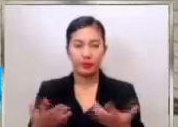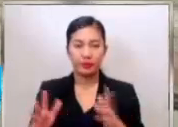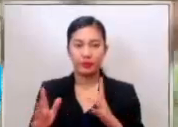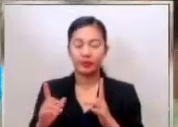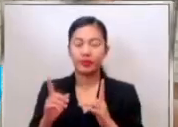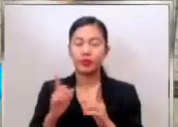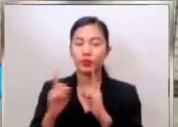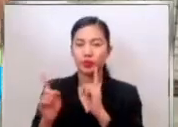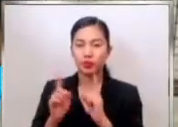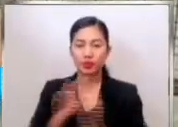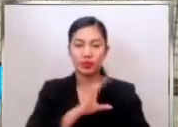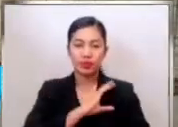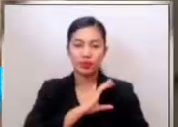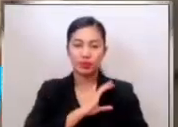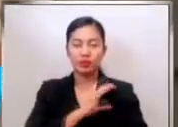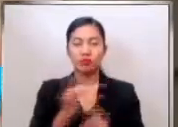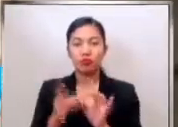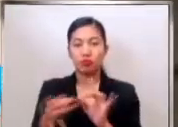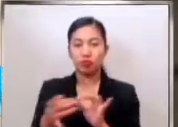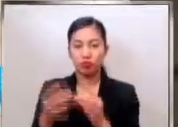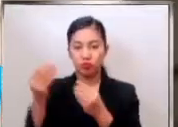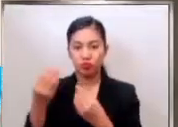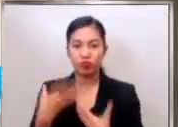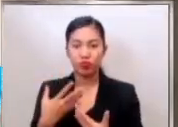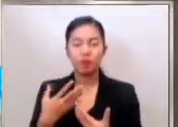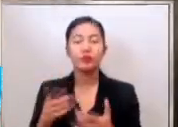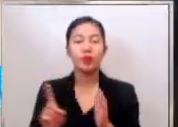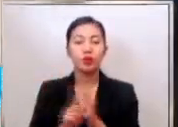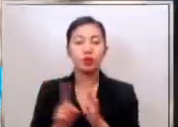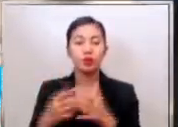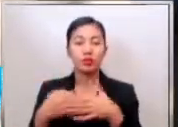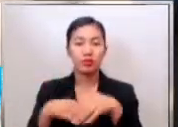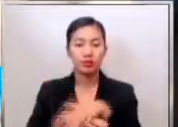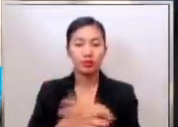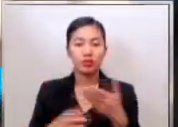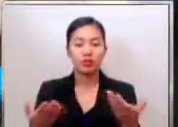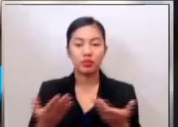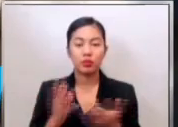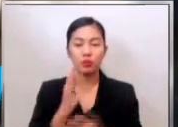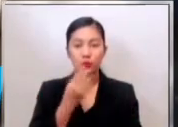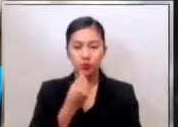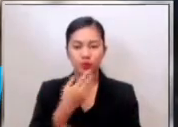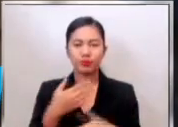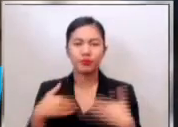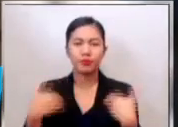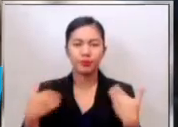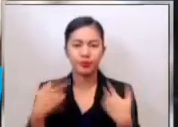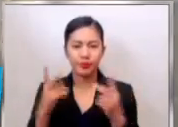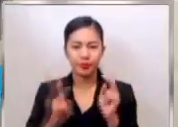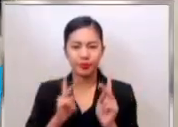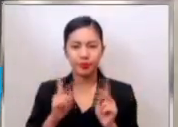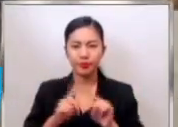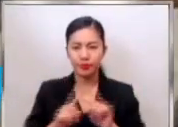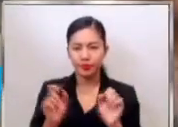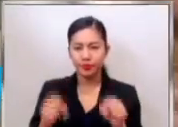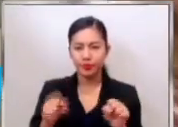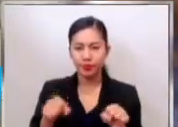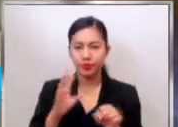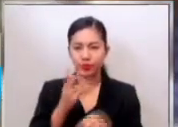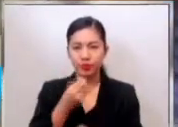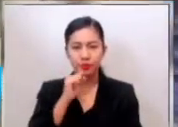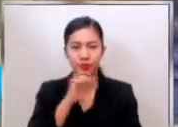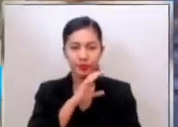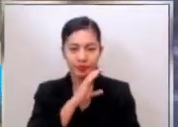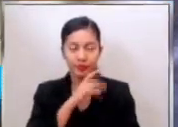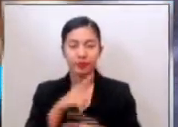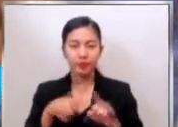ng sementeryo, hindi nga pinapayagang pumasok dito sa sementeryo yung mga minor de edad, pero pwede yung mga matatanda basta kaya nilang